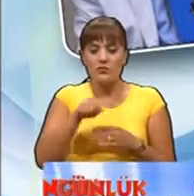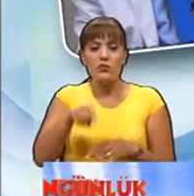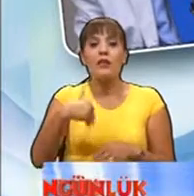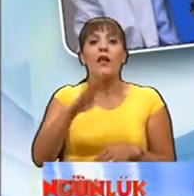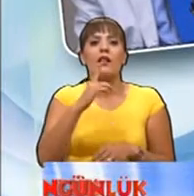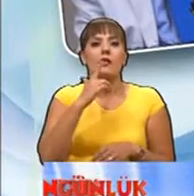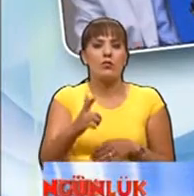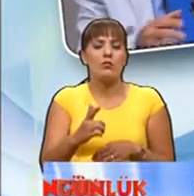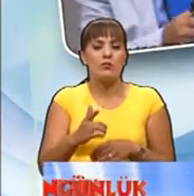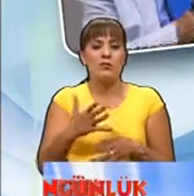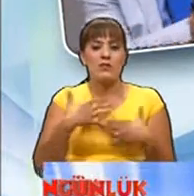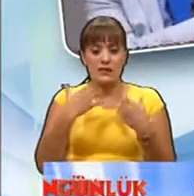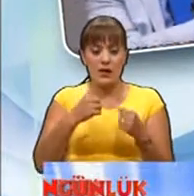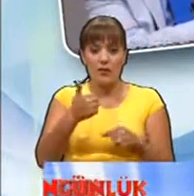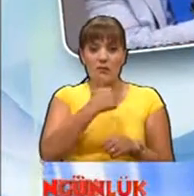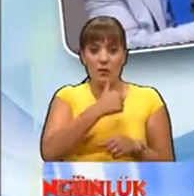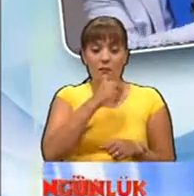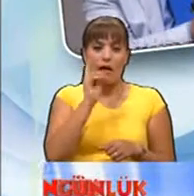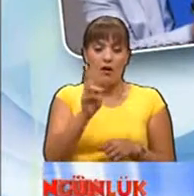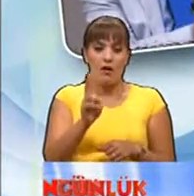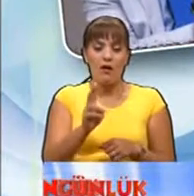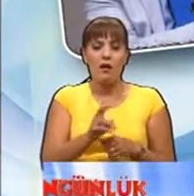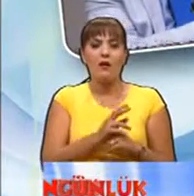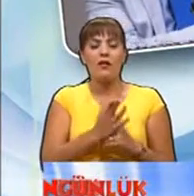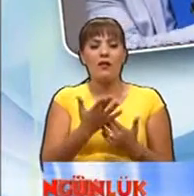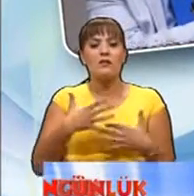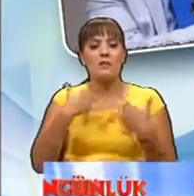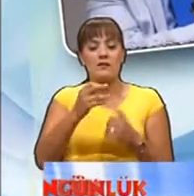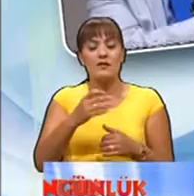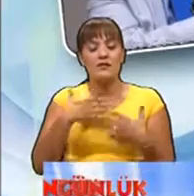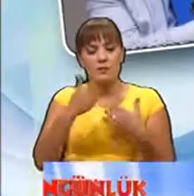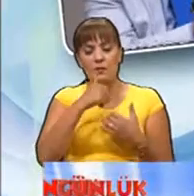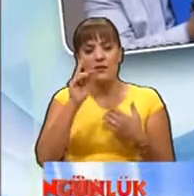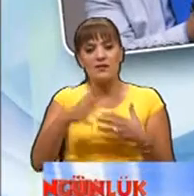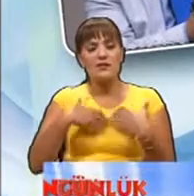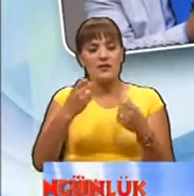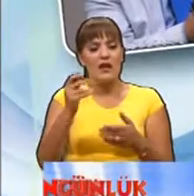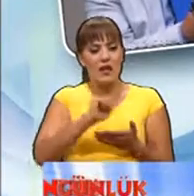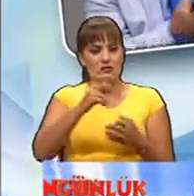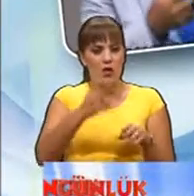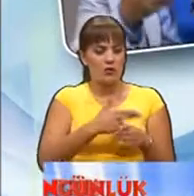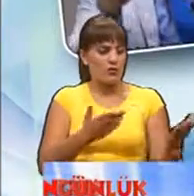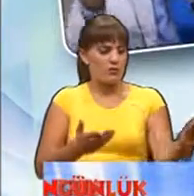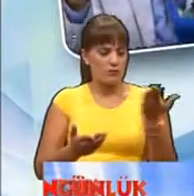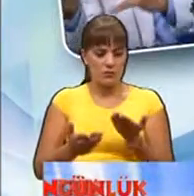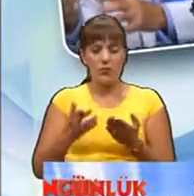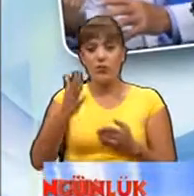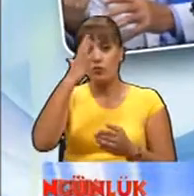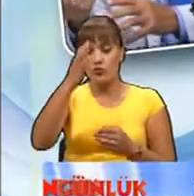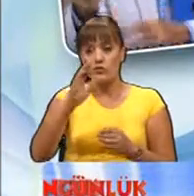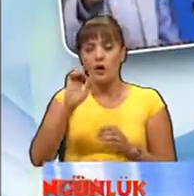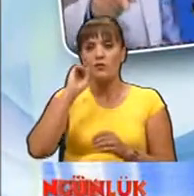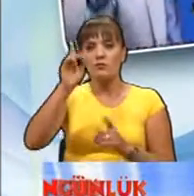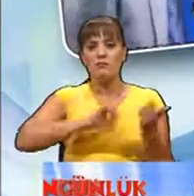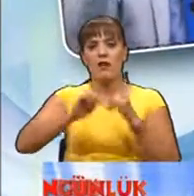bu değil diyorsunuz. Sağlığında söz babasının geçerli oluyor. Tabii yani. Babasının sağlığındaki yazı örneklerini alıyorsunuz. Uzman